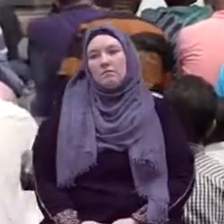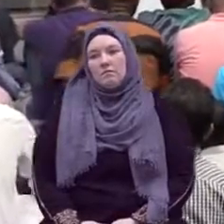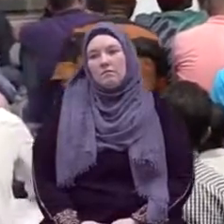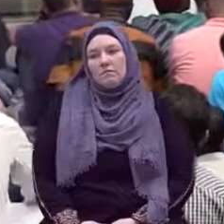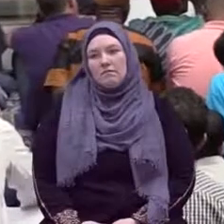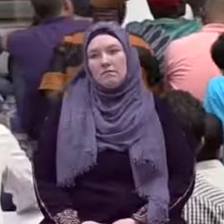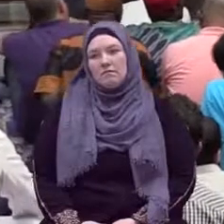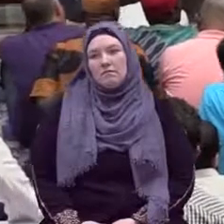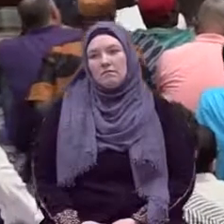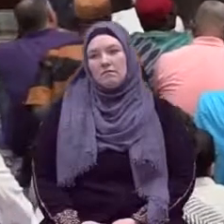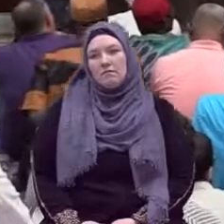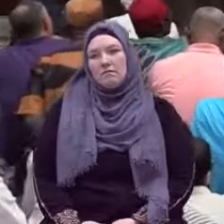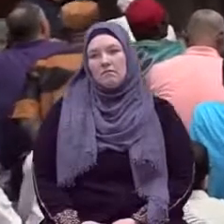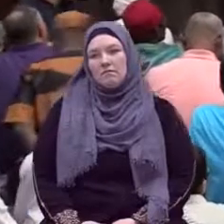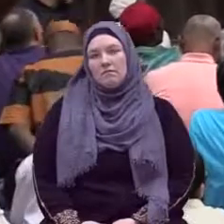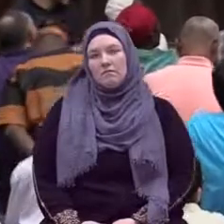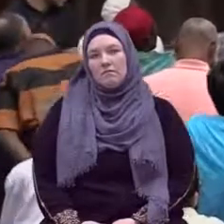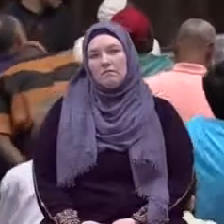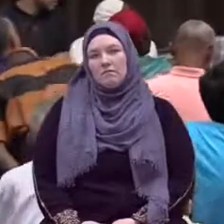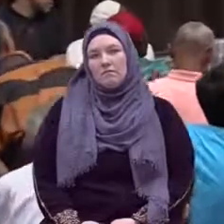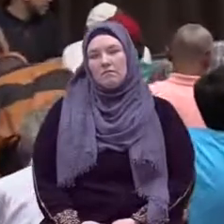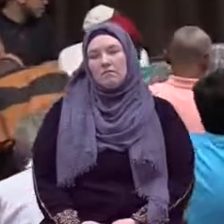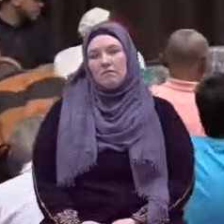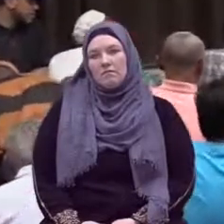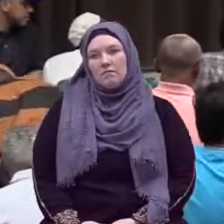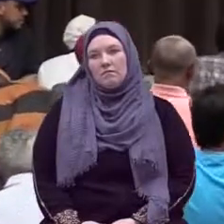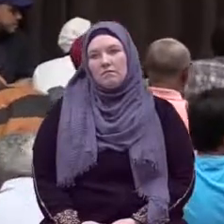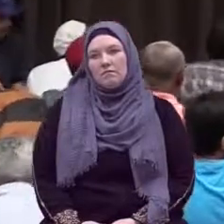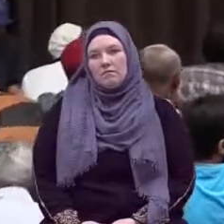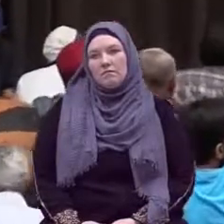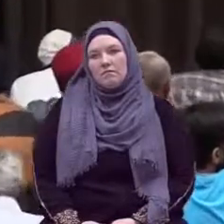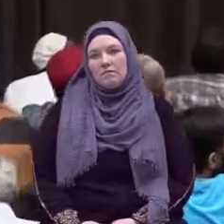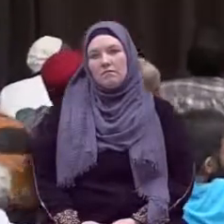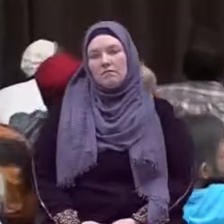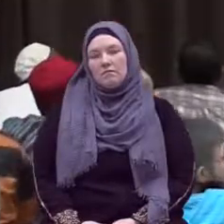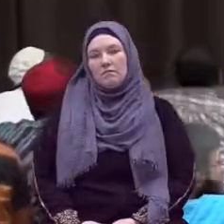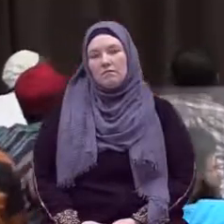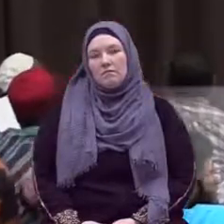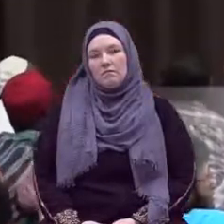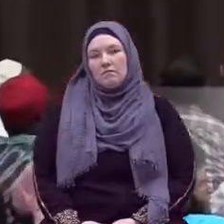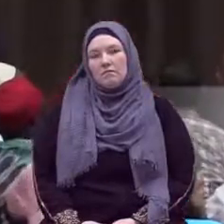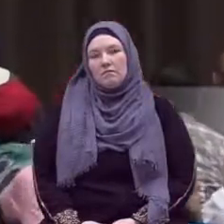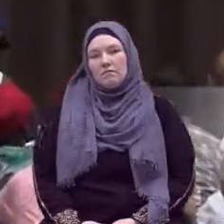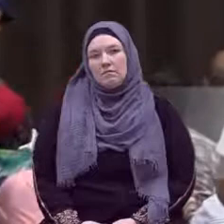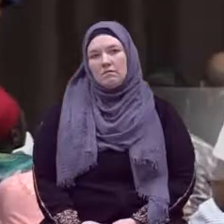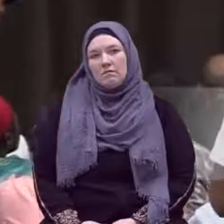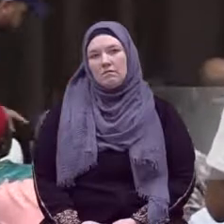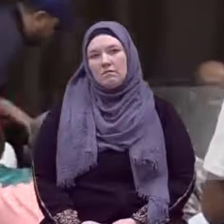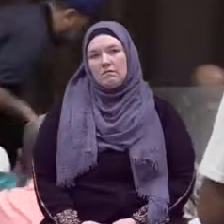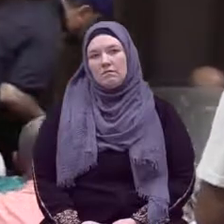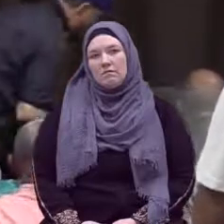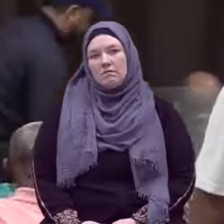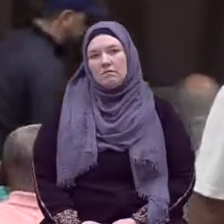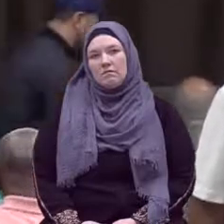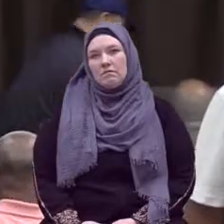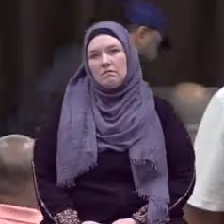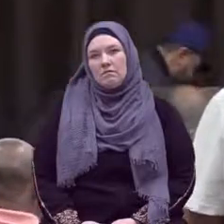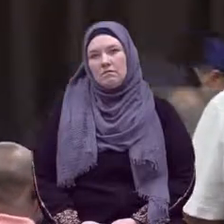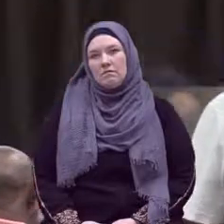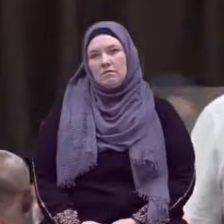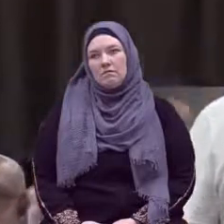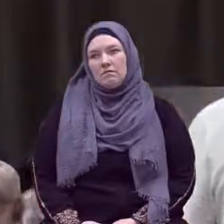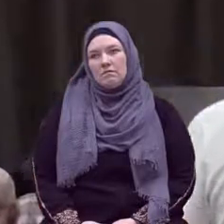الصلاة والسلام على رسول الله وعلى آله وصحابته ومن والاه، وأشهد